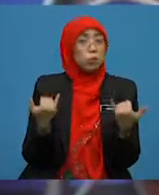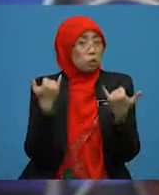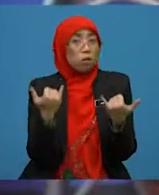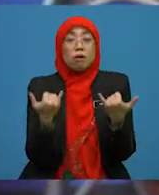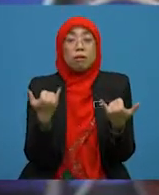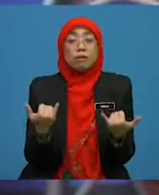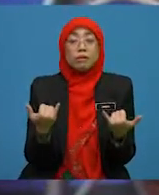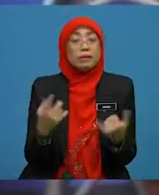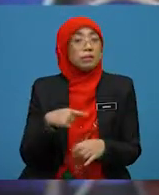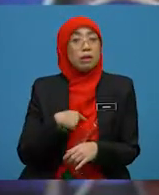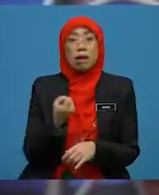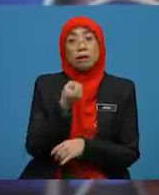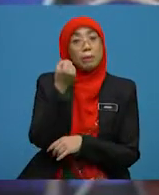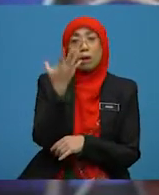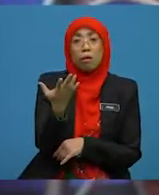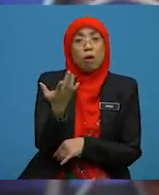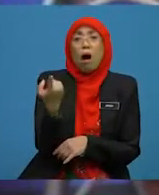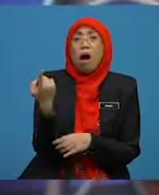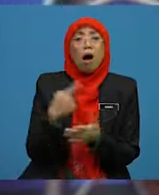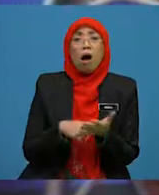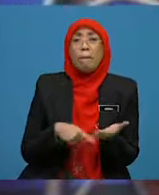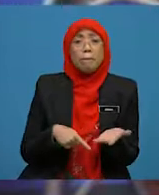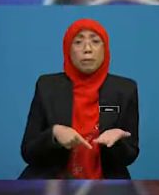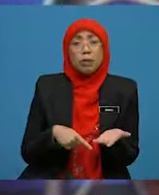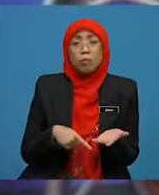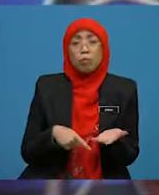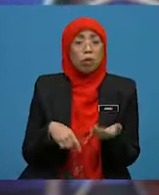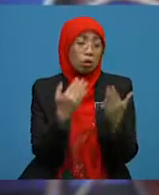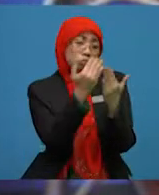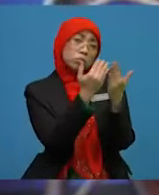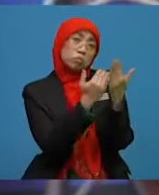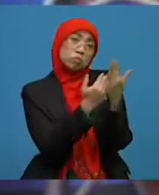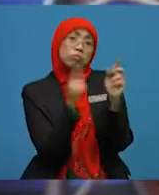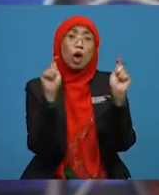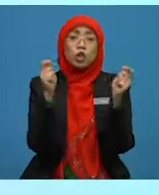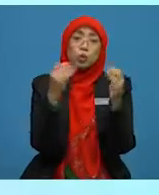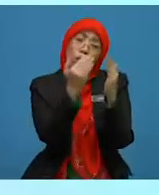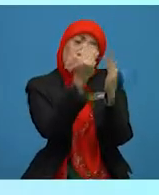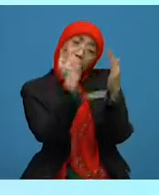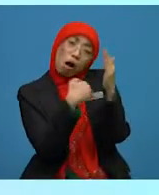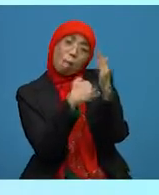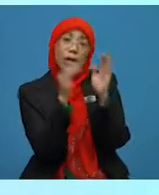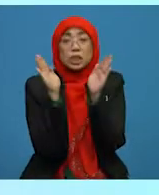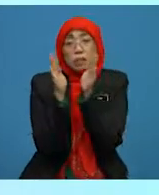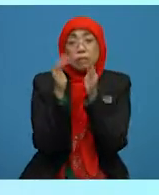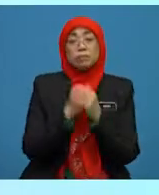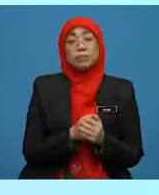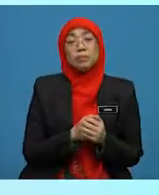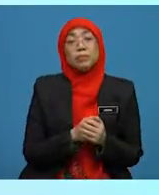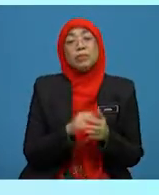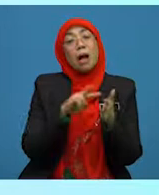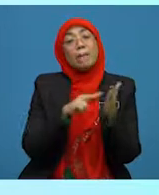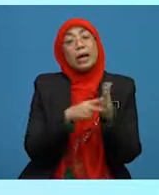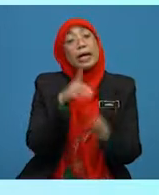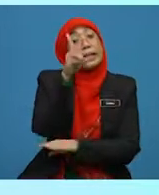sekarang cikgu akan menerangkan pula subtopik yang pertama dalam bab ini iaitu